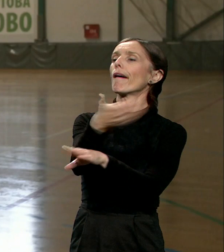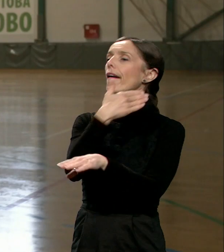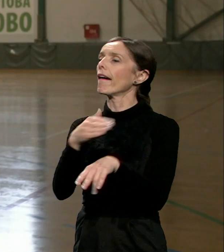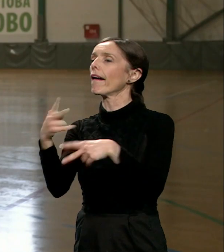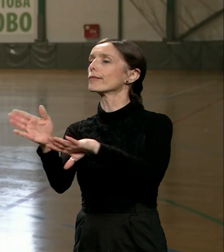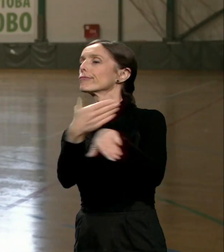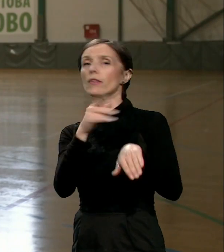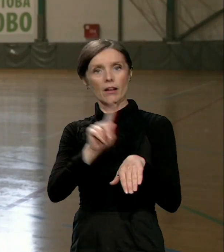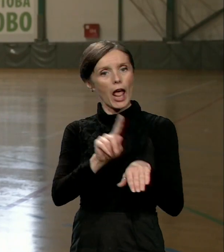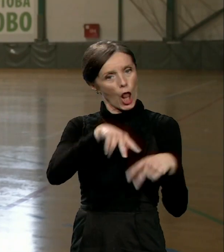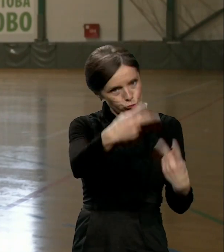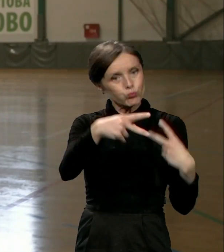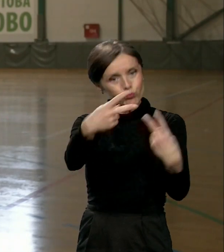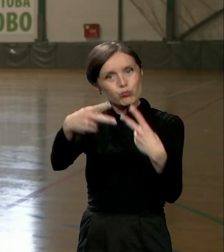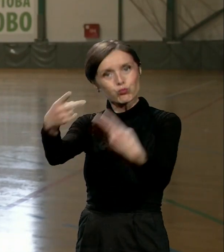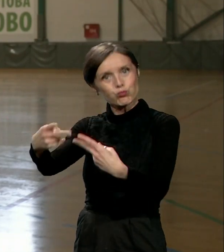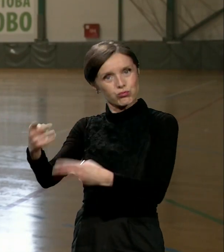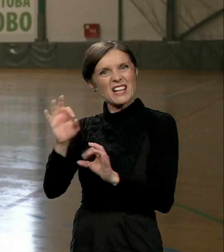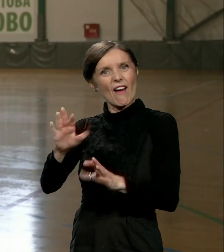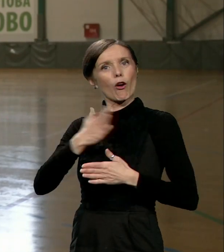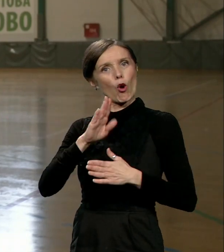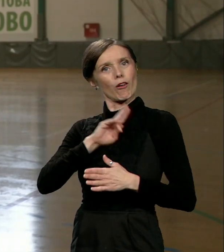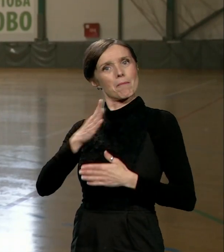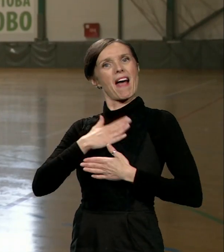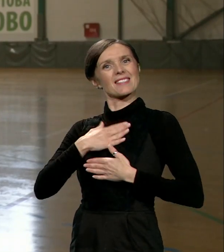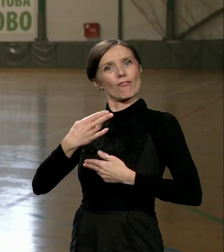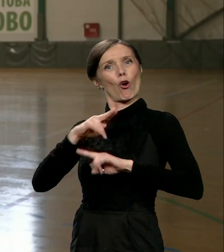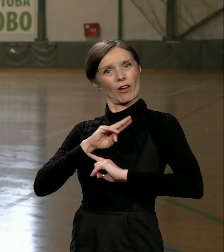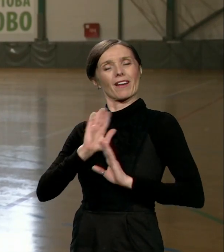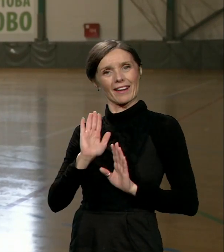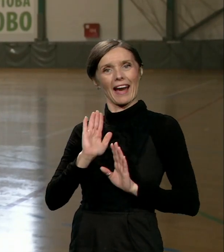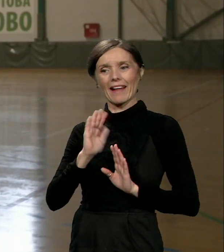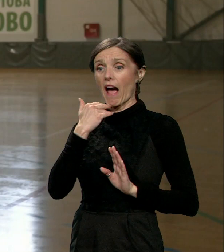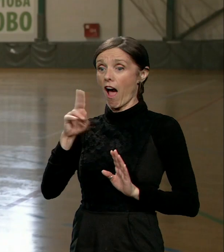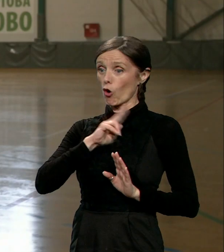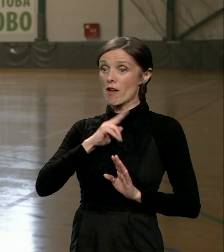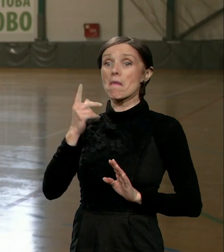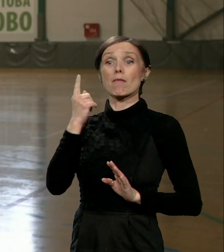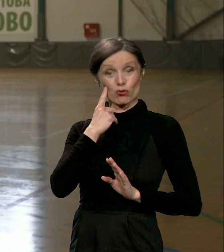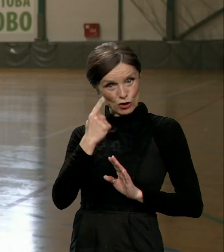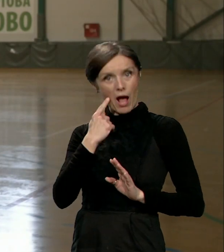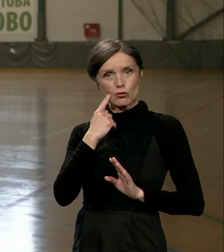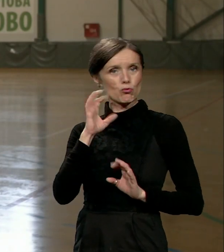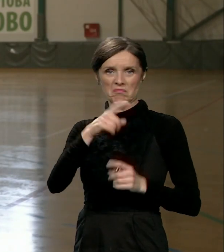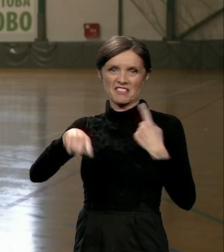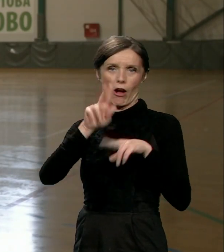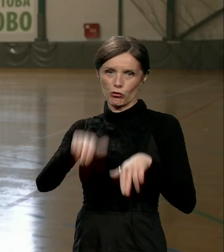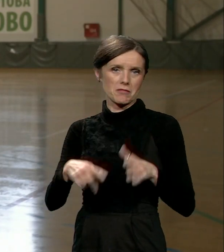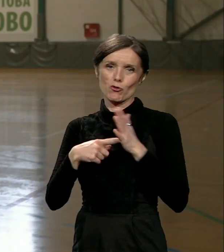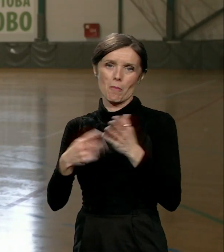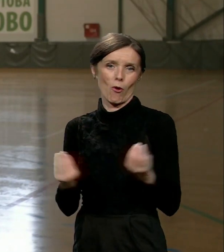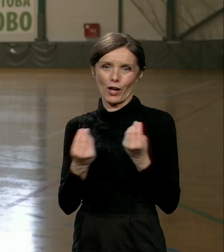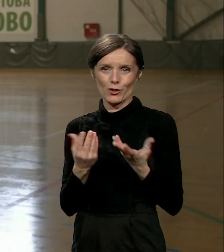zapravo je neverovatno šta sve svako od nas može da pokaže. A naravno